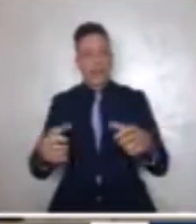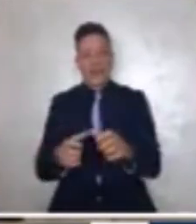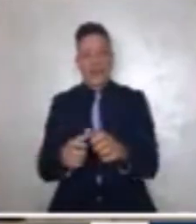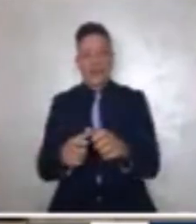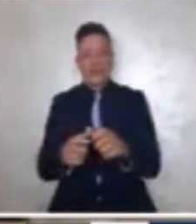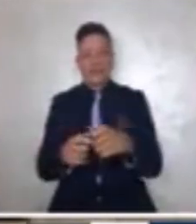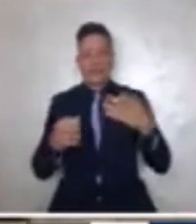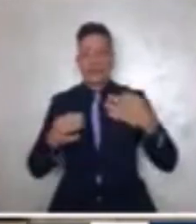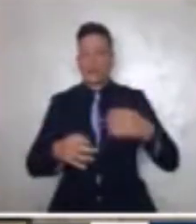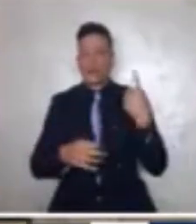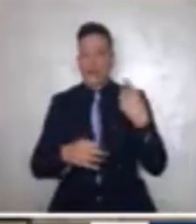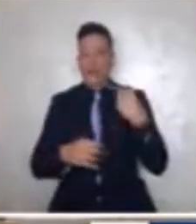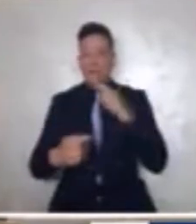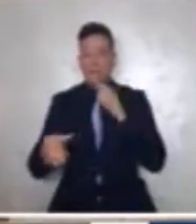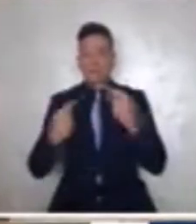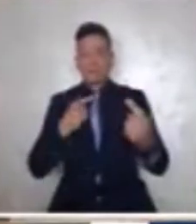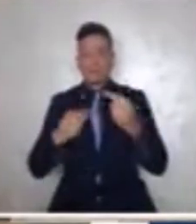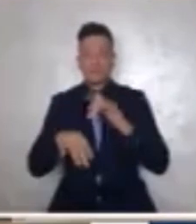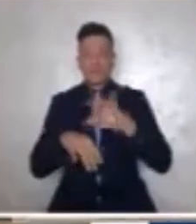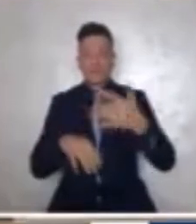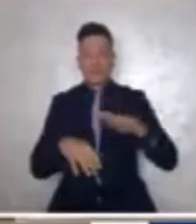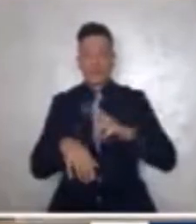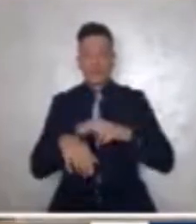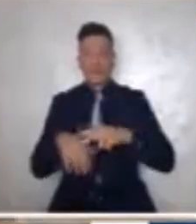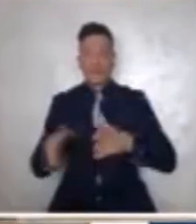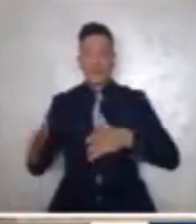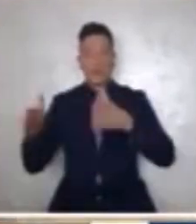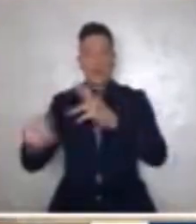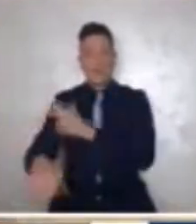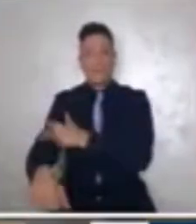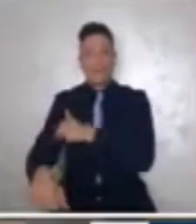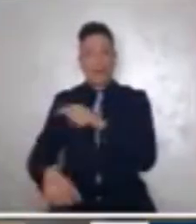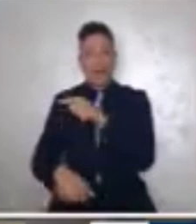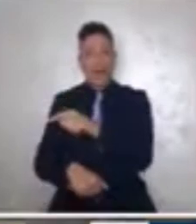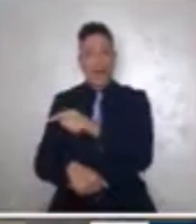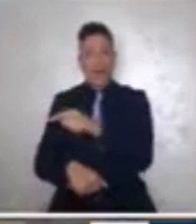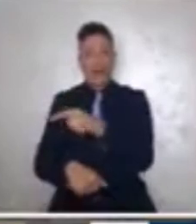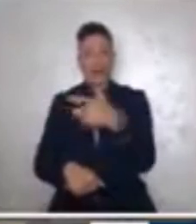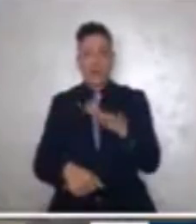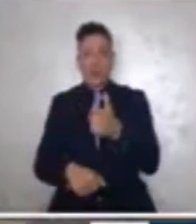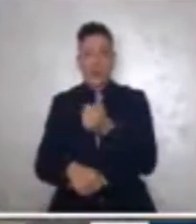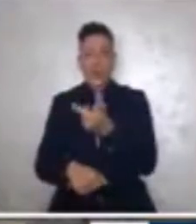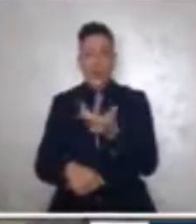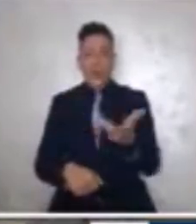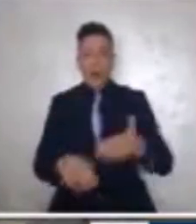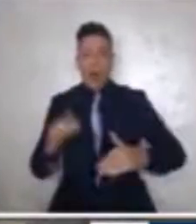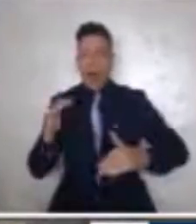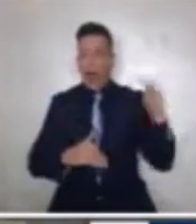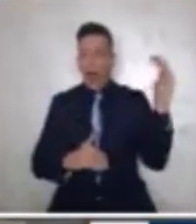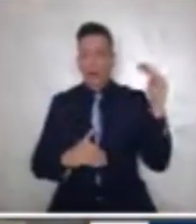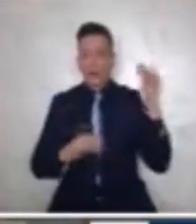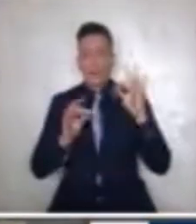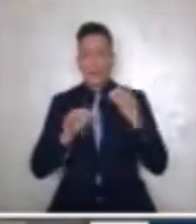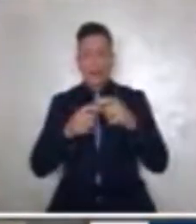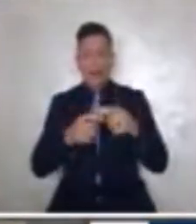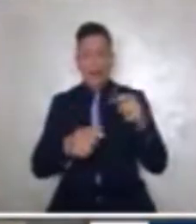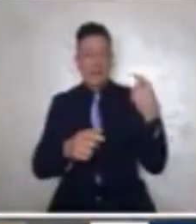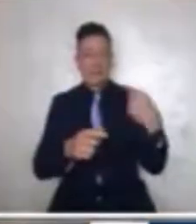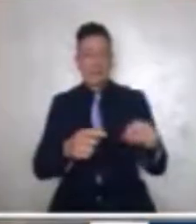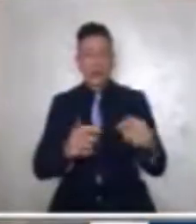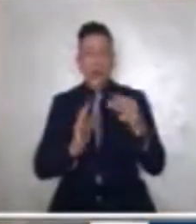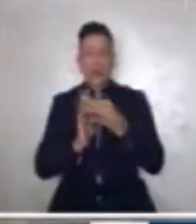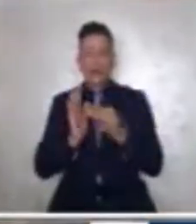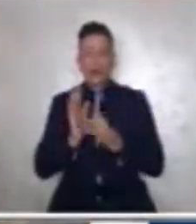al termine di un incontro in prefettura a matera nonostante l'alto numero dei contagi a tursi l'ordinanza limitava in modo